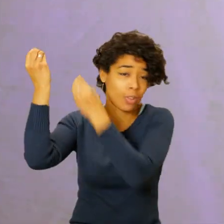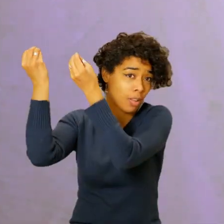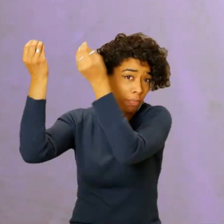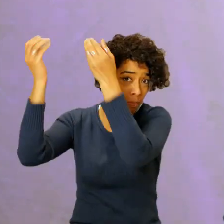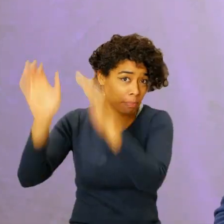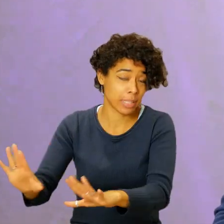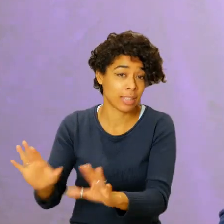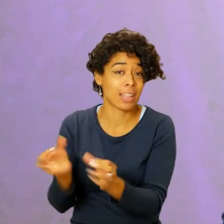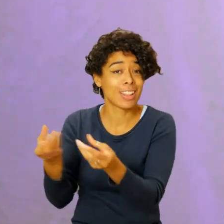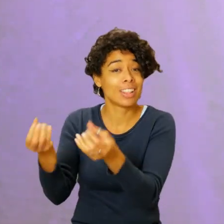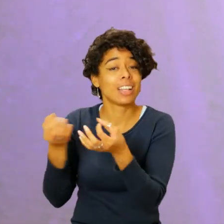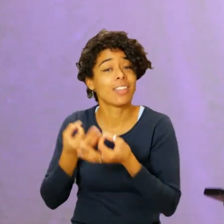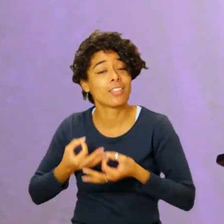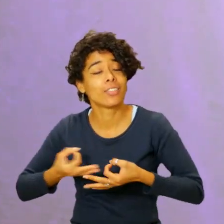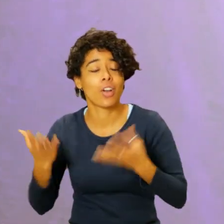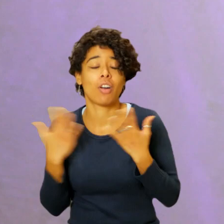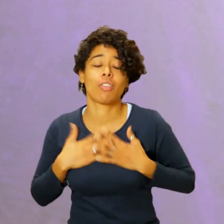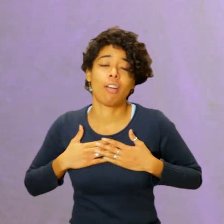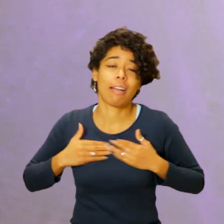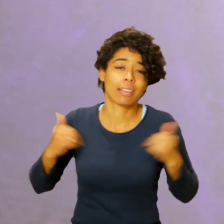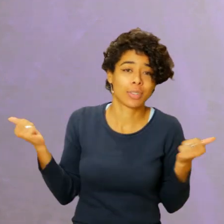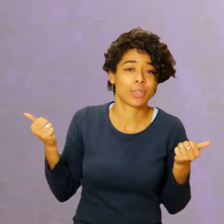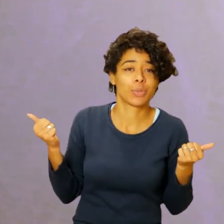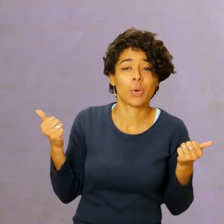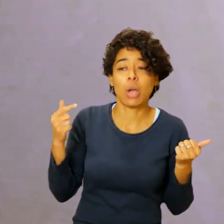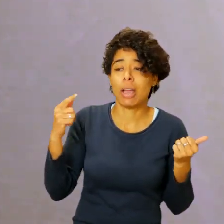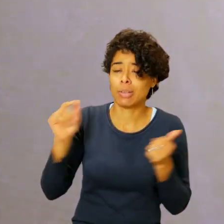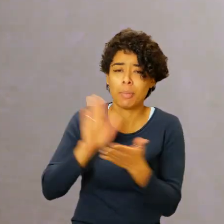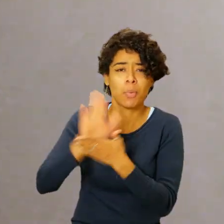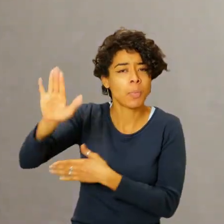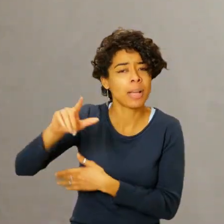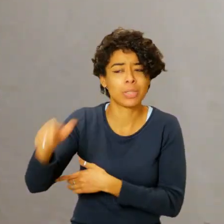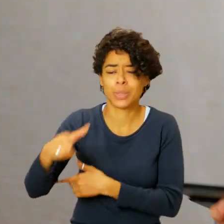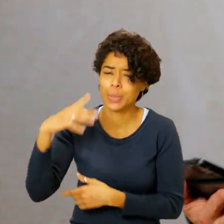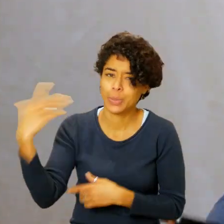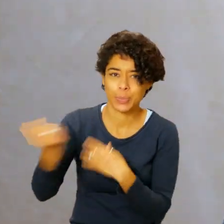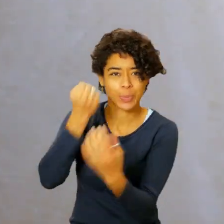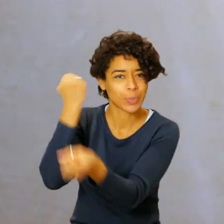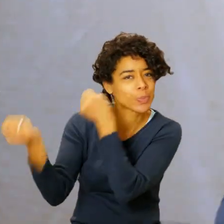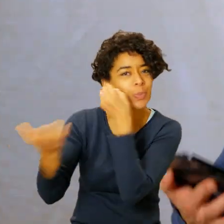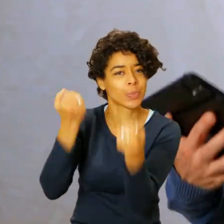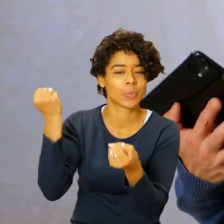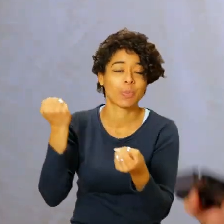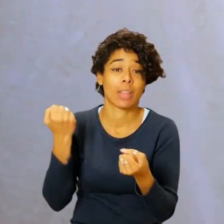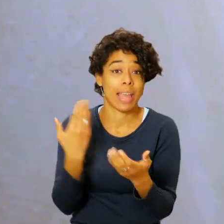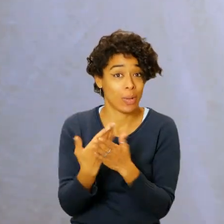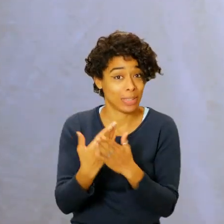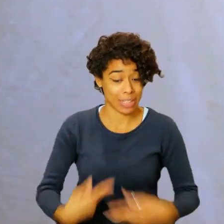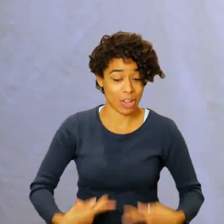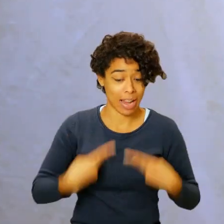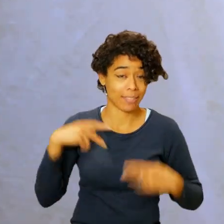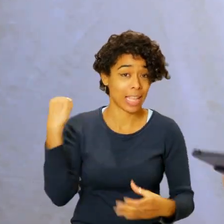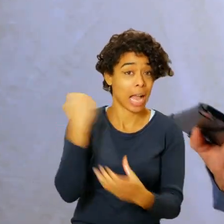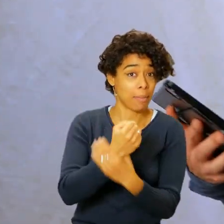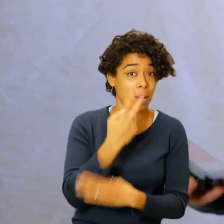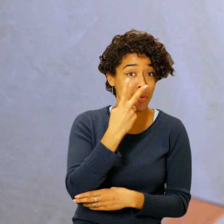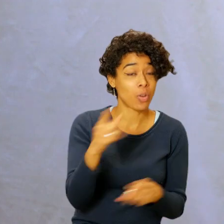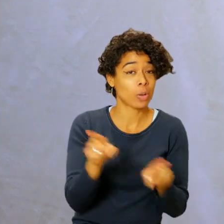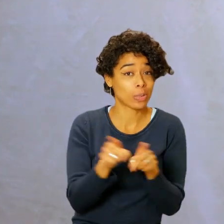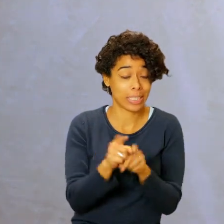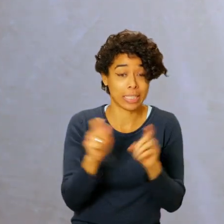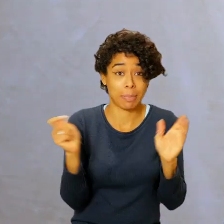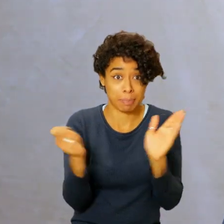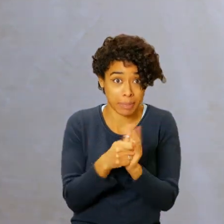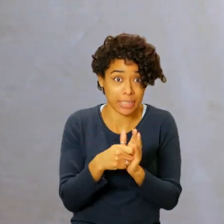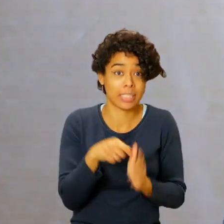un temps de restauration, c'est un temps où il va saisir les promesses de Dieu. Et on voit que dans la vie d'Abraham, c'est la même chose. Au moment où il se sépare